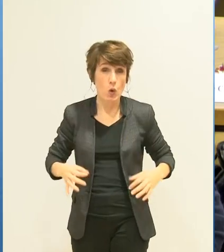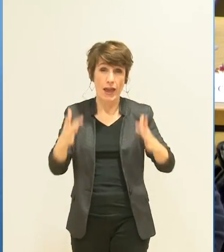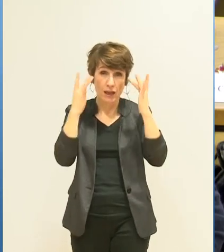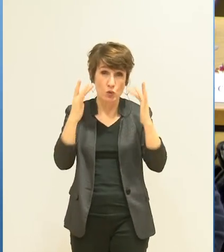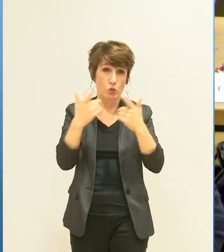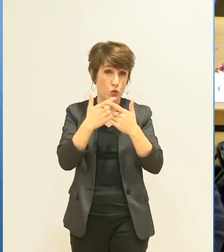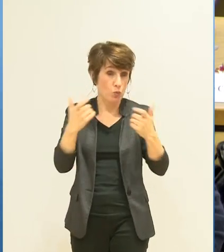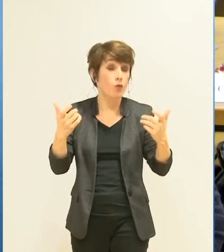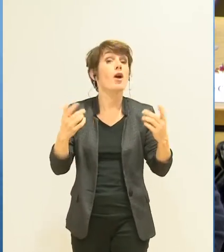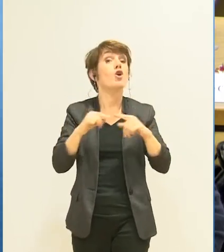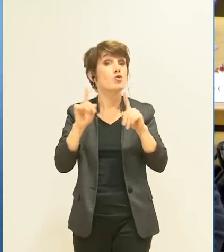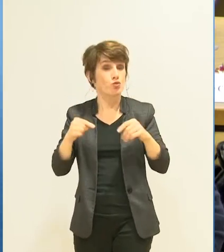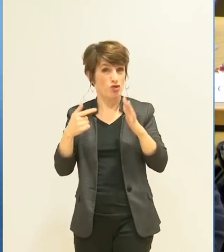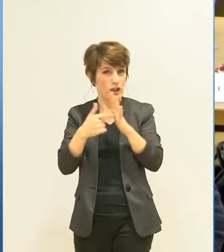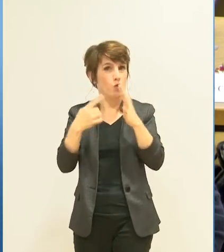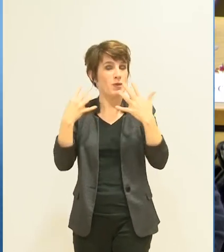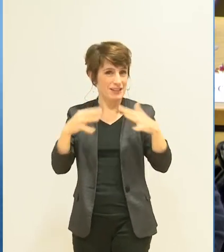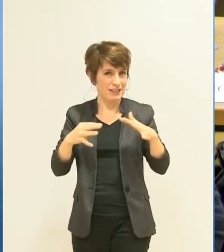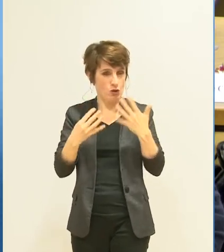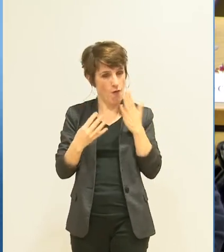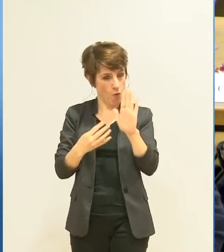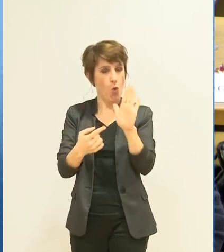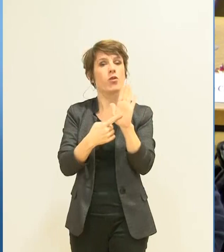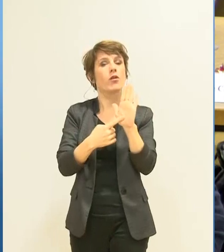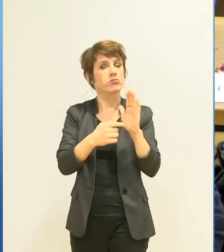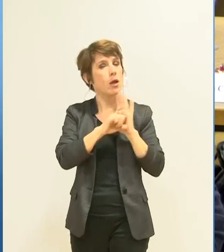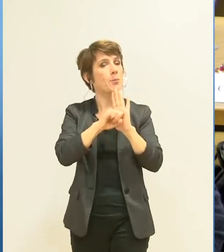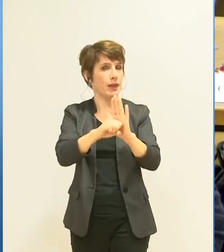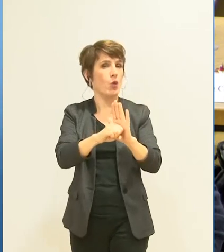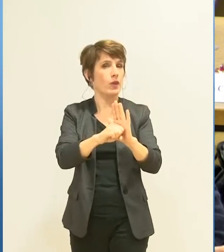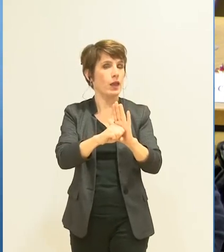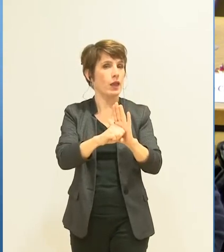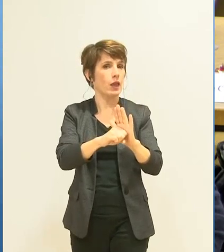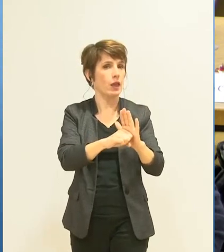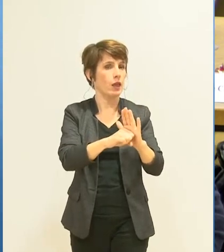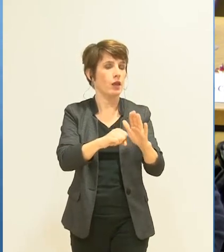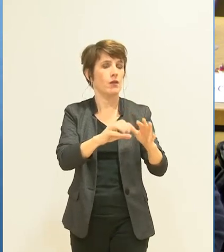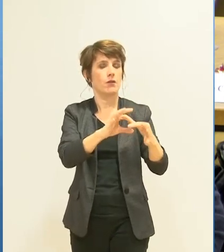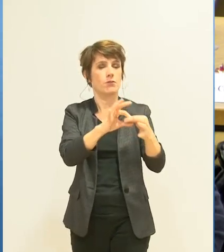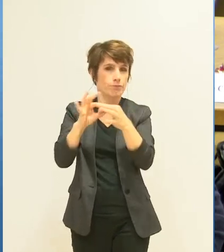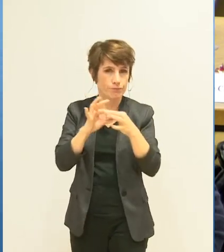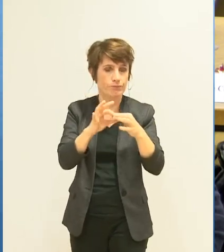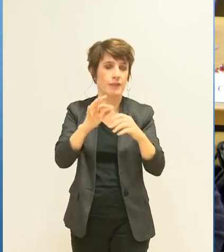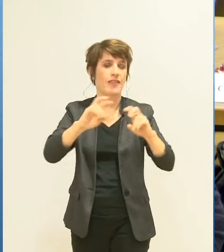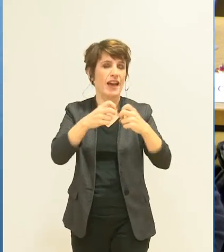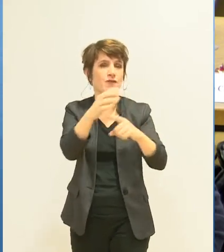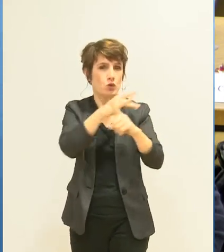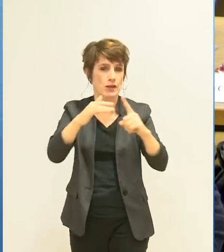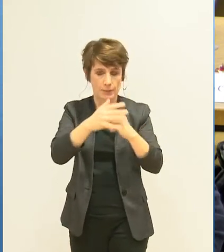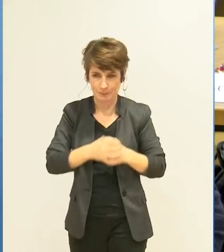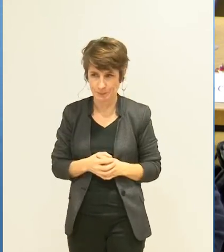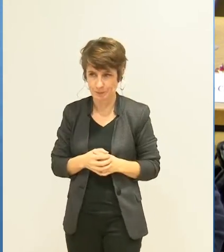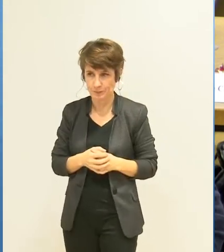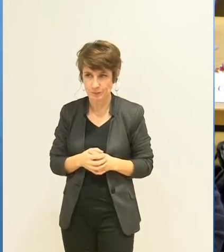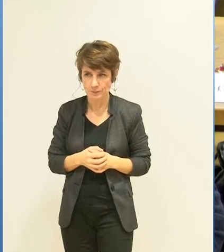locales que le budget 2010 9 permet d'affirmer à nouveau cet axe prioritaire de notre municipalité je tiens à ce propos a